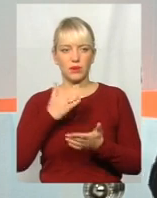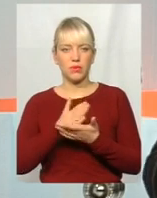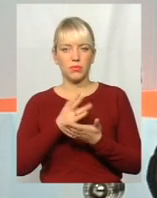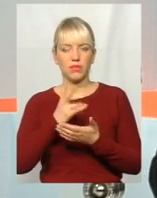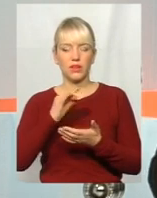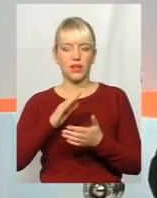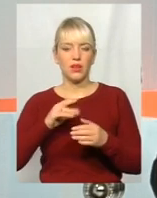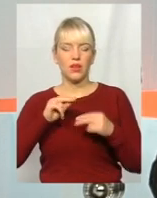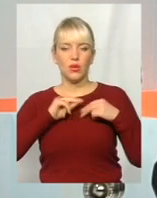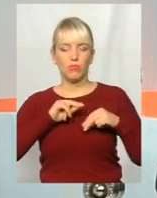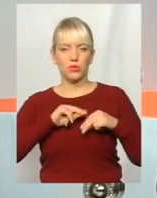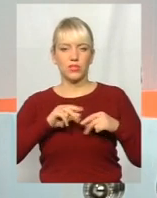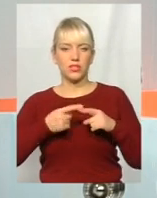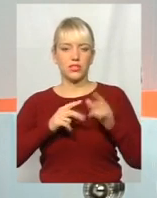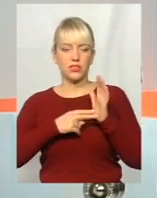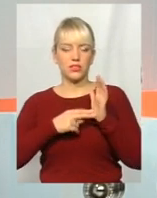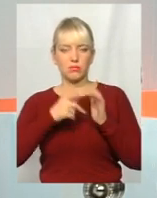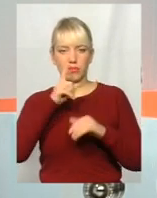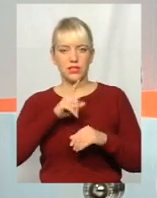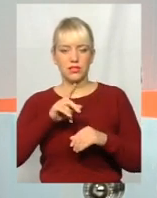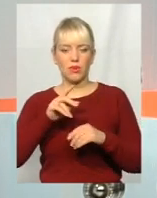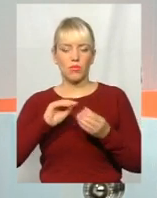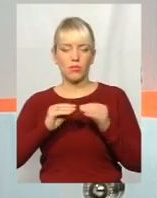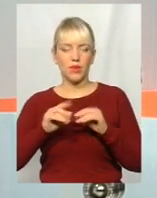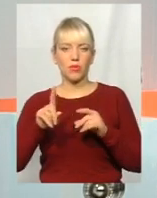місяців. Проблема, яка описується людьми,